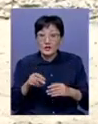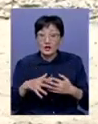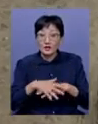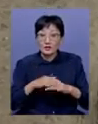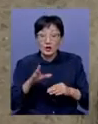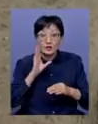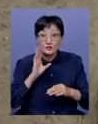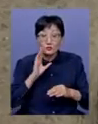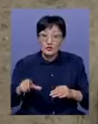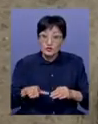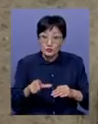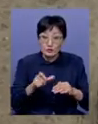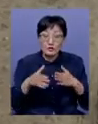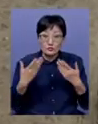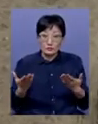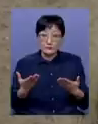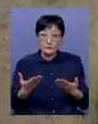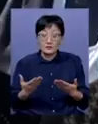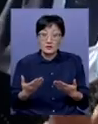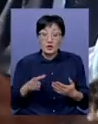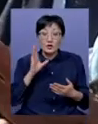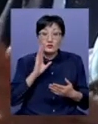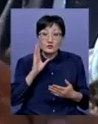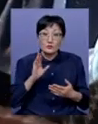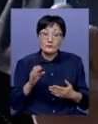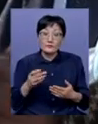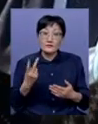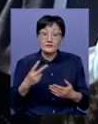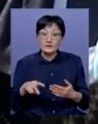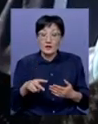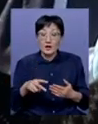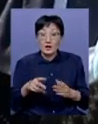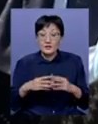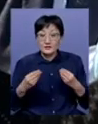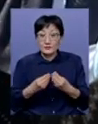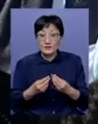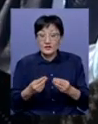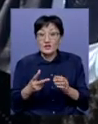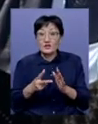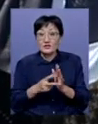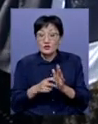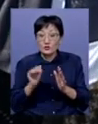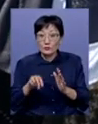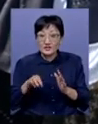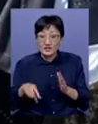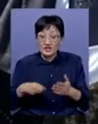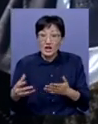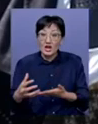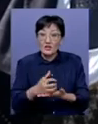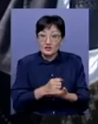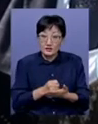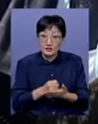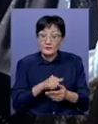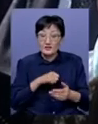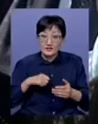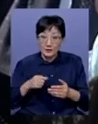да жолдарынан да жұрдай болып отыр. Суды бірде 28-800 мың теңгеден шығарып тартқамыз. Оны әзір күшінен қалтырып әкімиеттің суын